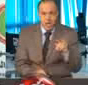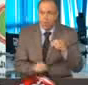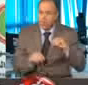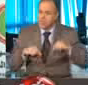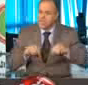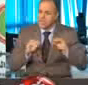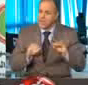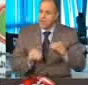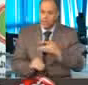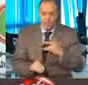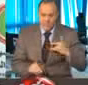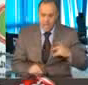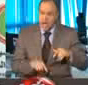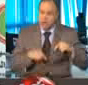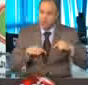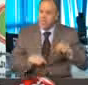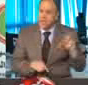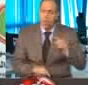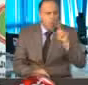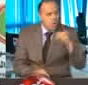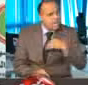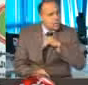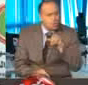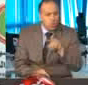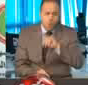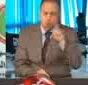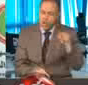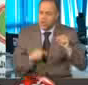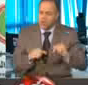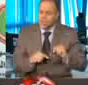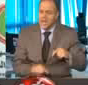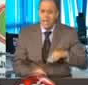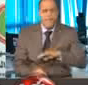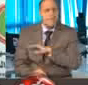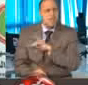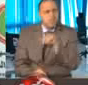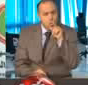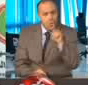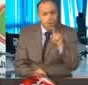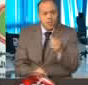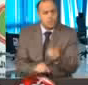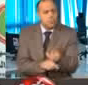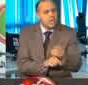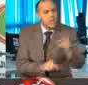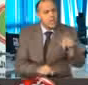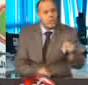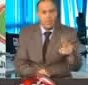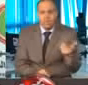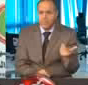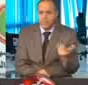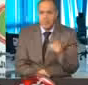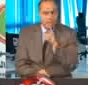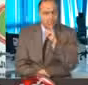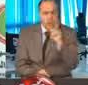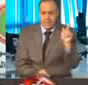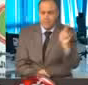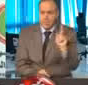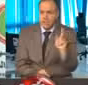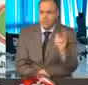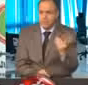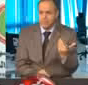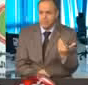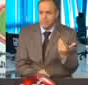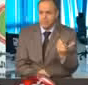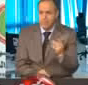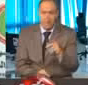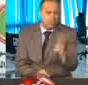معنية، وزارة الصحة معنية، وزارة النقل معنية، جميع الوزارات، جميع الهياكل المعنية. ما يلزمش تكون حكر